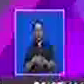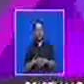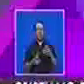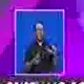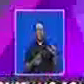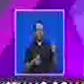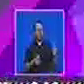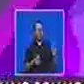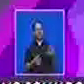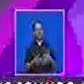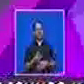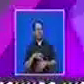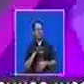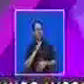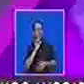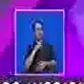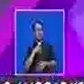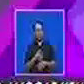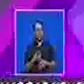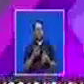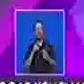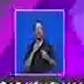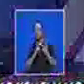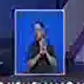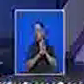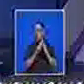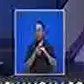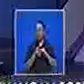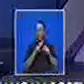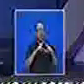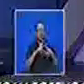nomor urut 2 untuk memilih studi kasus A atau B.